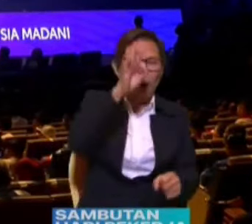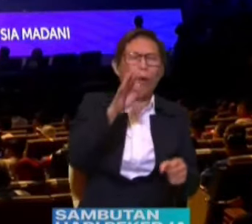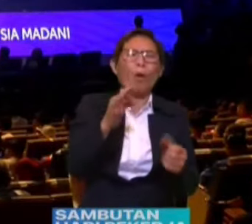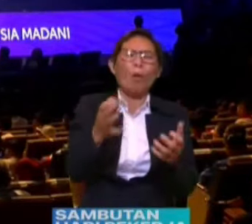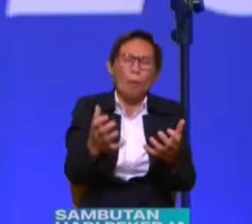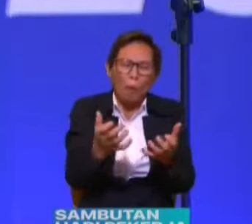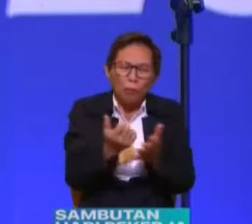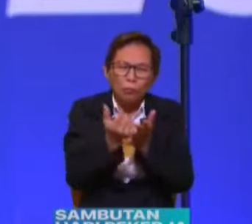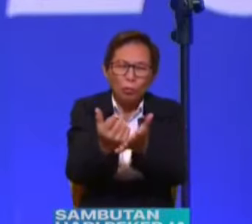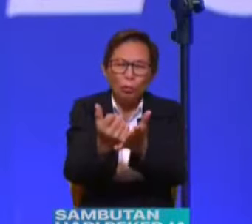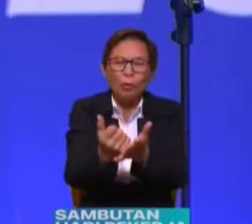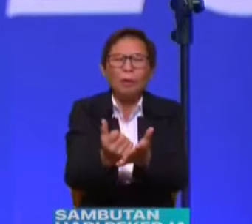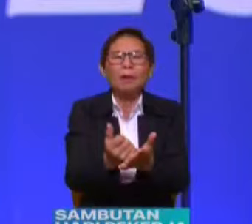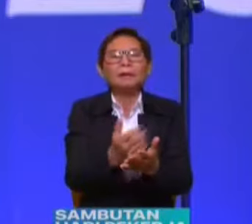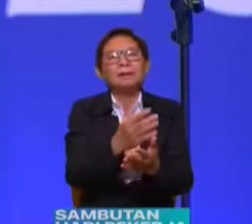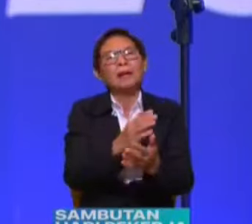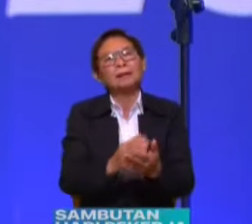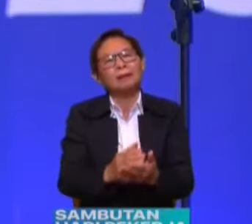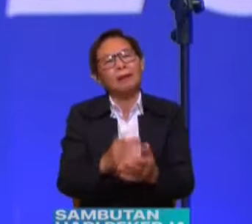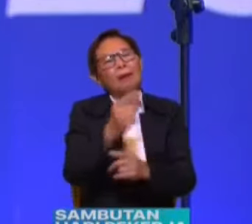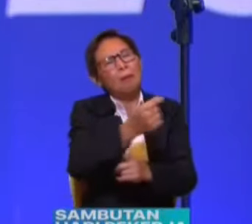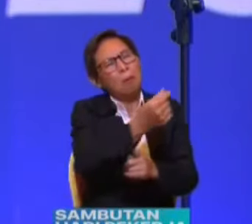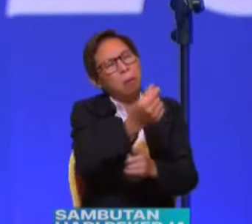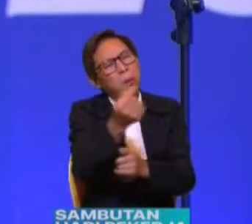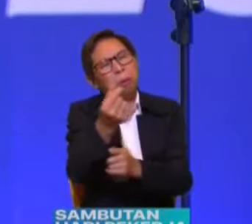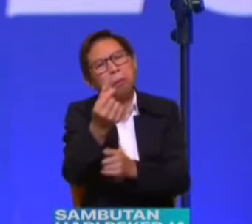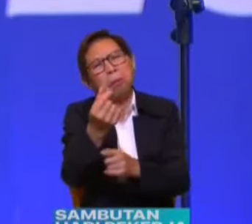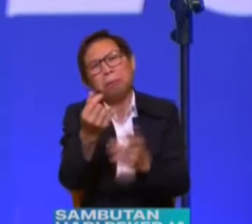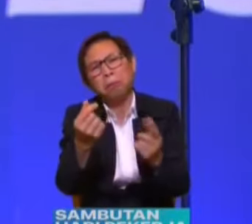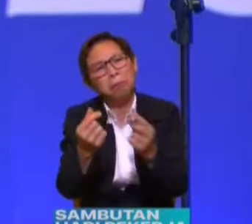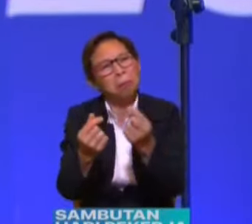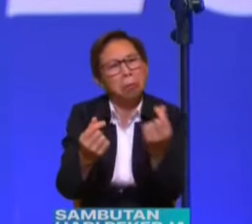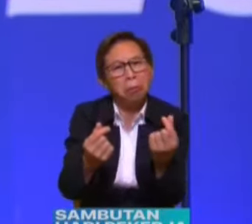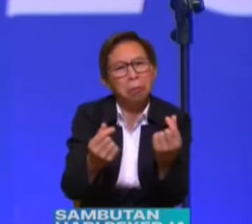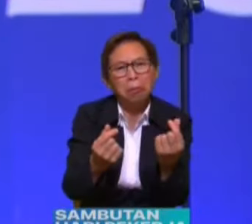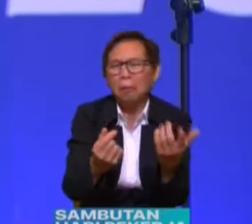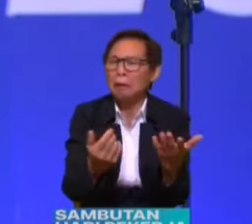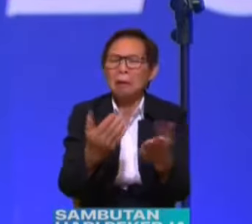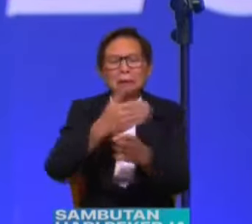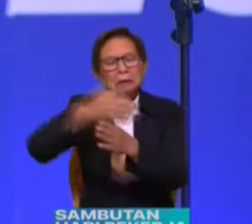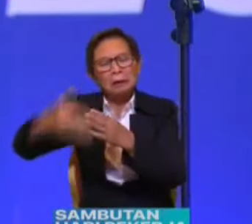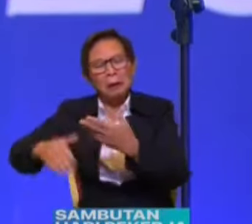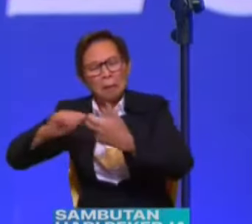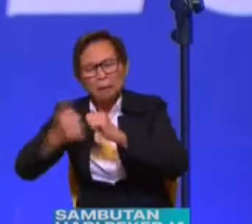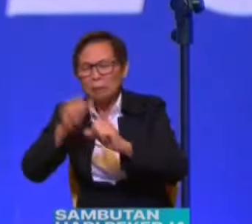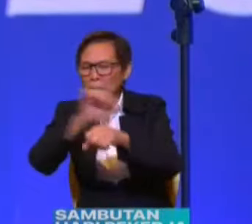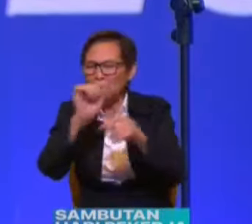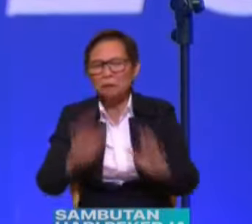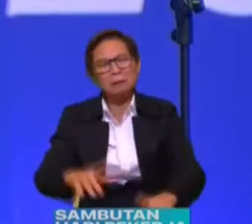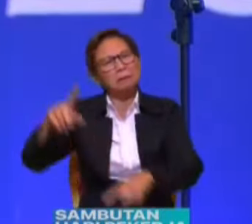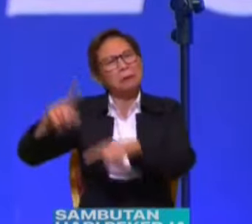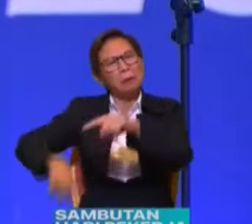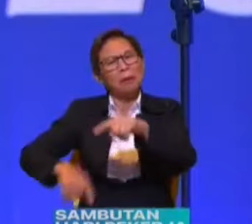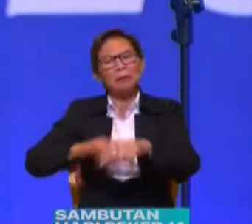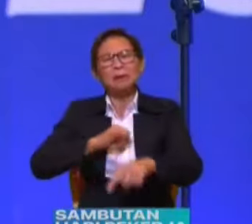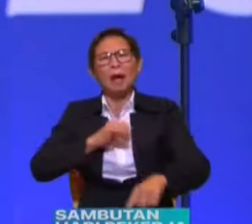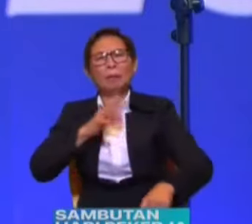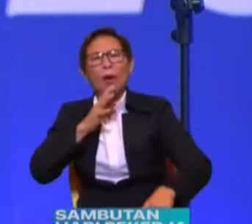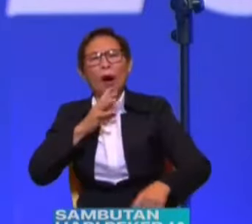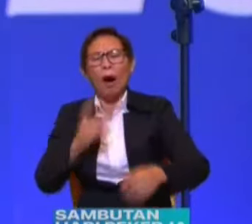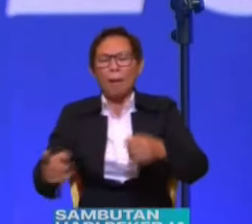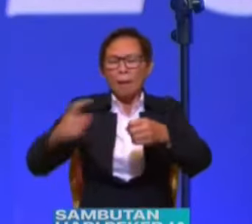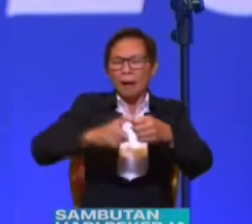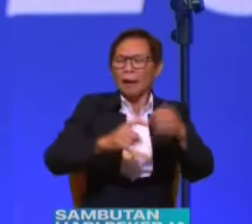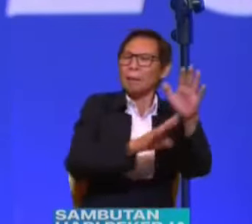dan rahmah kasih sayang, maka kita tak dapat selesaikan masalah pekerja. Saya mulakan dengan bicara soal pembangunan,